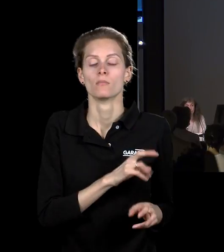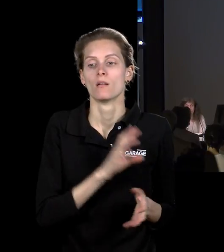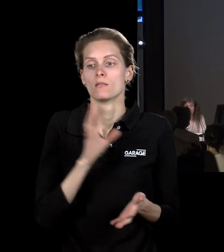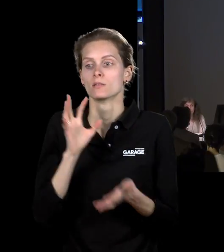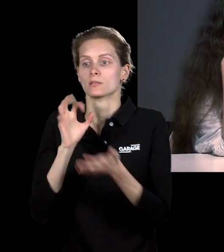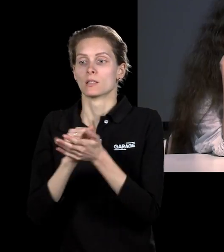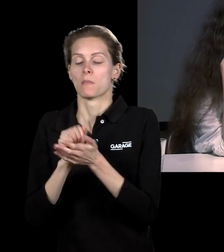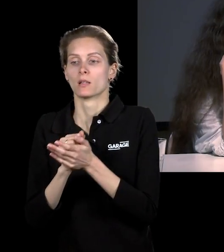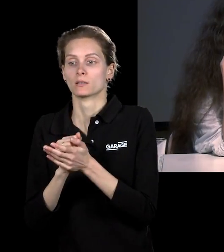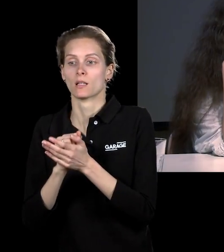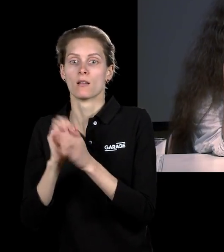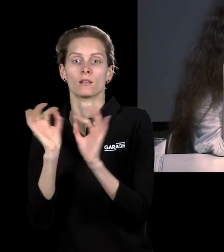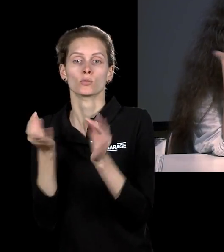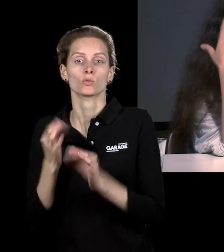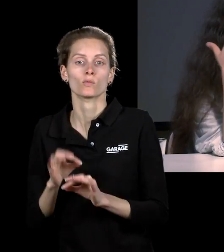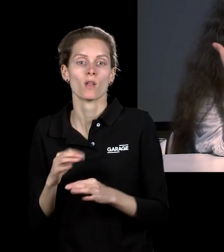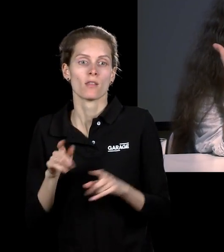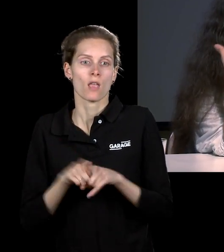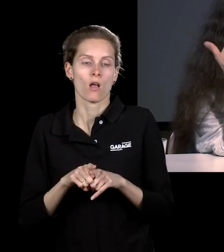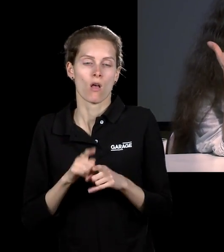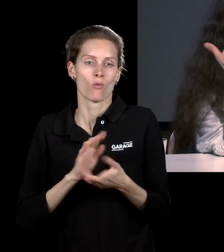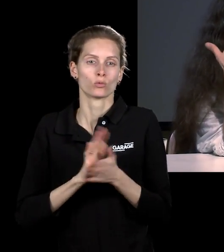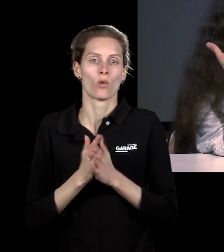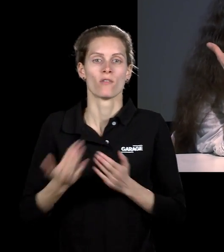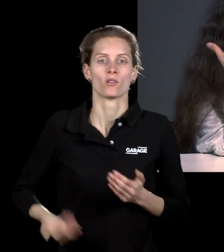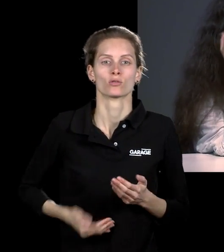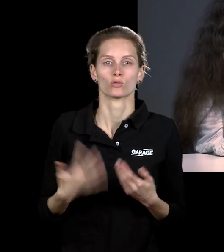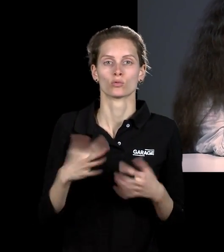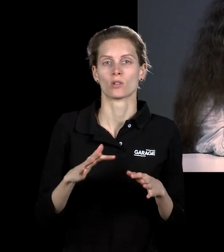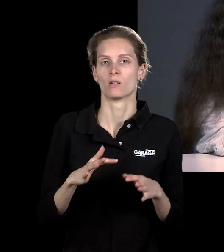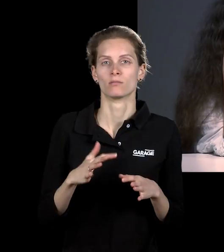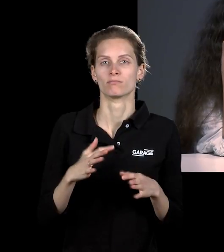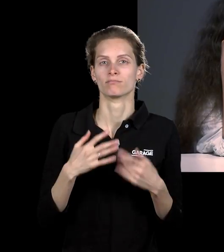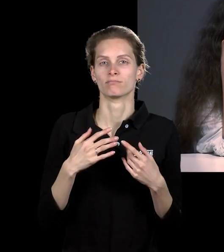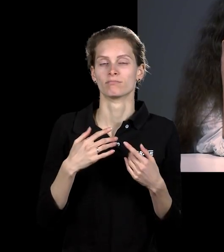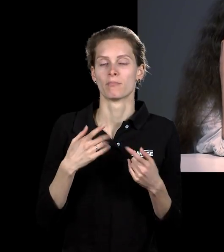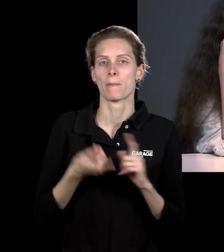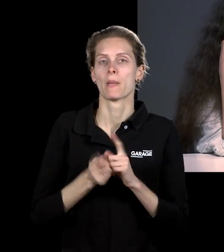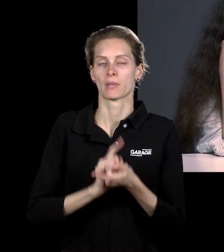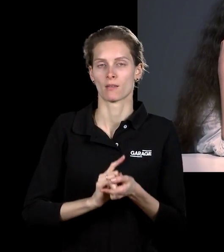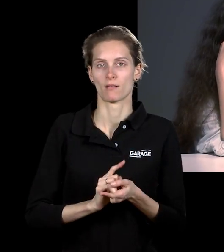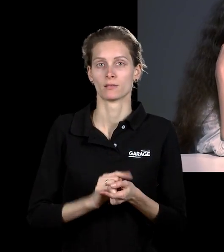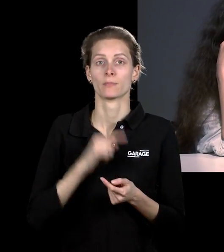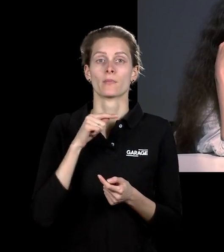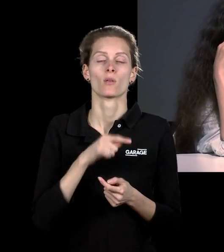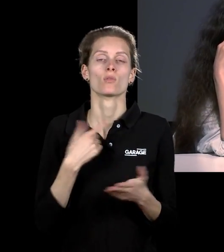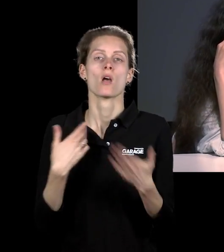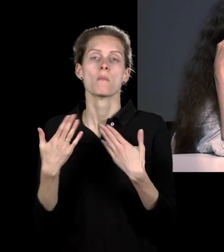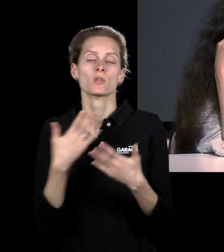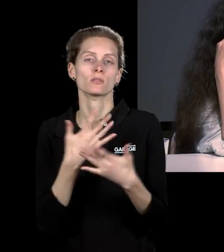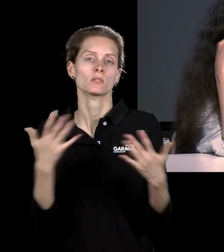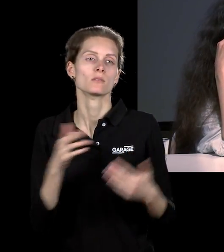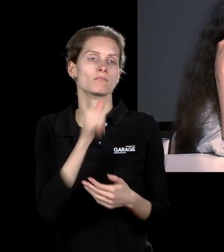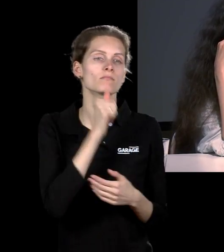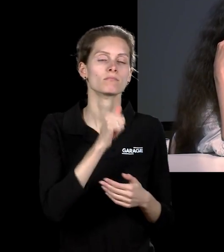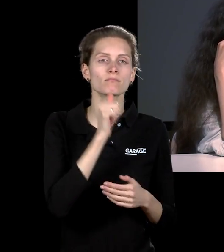уже устаревшим. И он застает уже рождение другой музыки. Он общался со многими экспериментальными